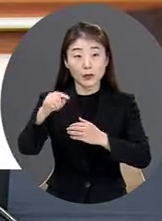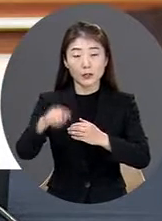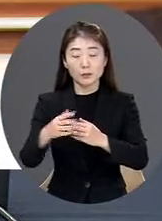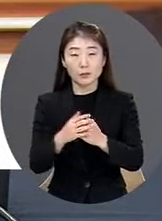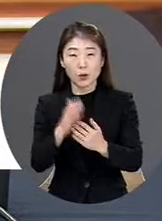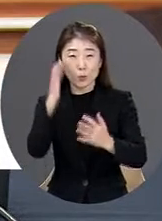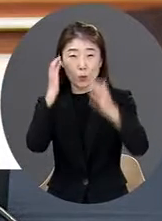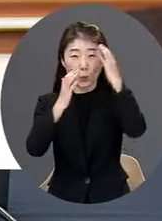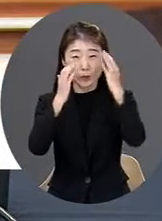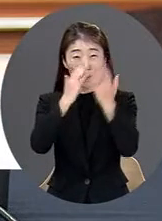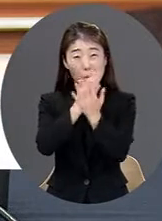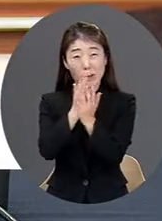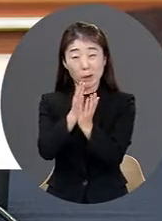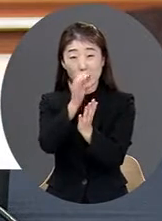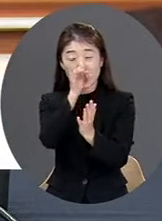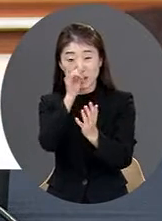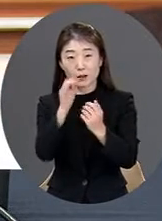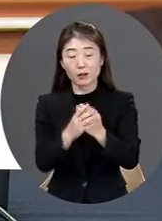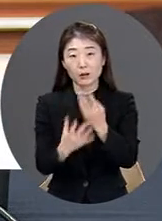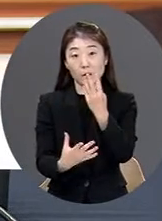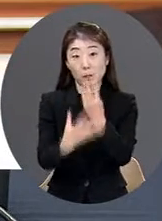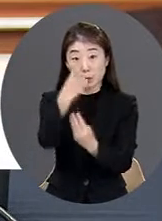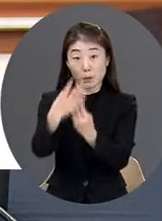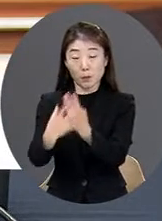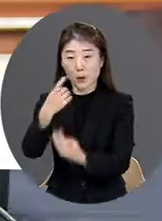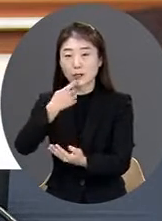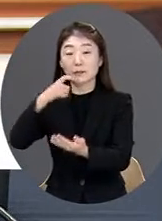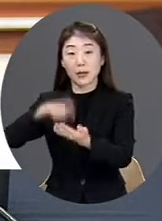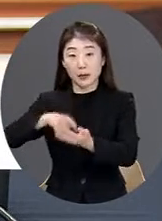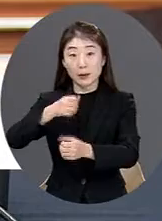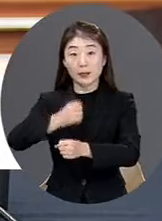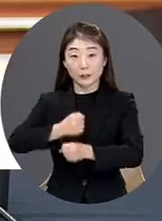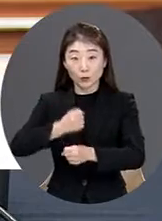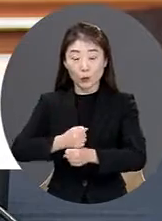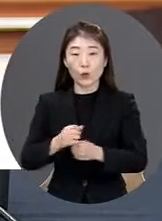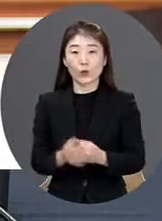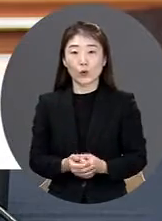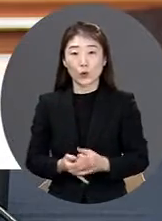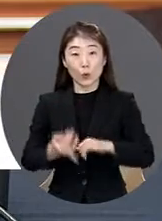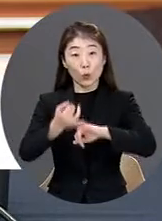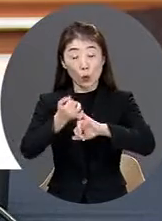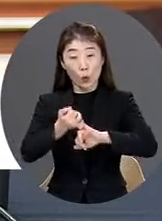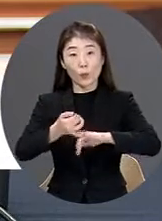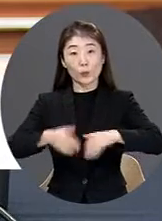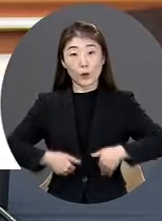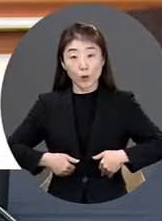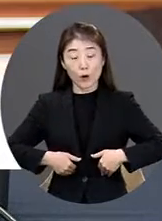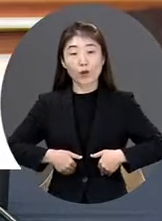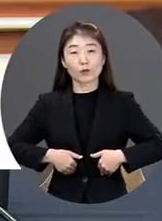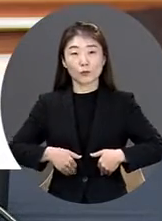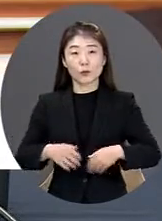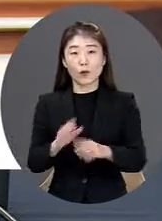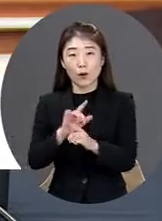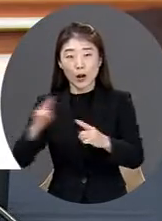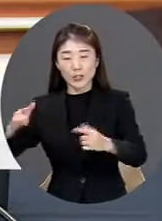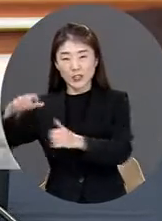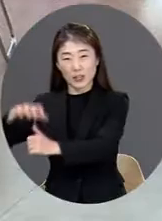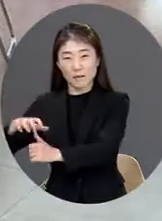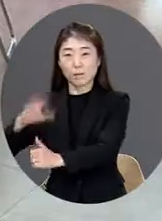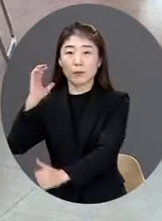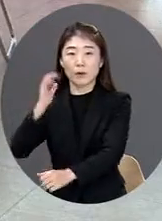있는 부분들은 시설별 기본 방역 수칙으로 좀 단순화시키고 필수 조치 중심으로 각종 제한은 해제할